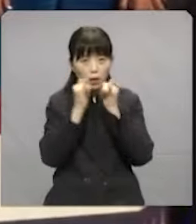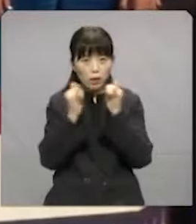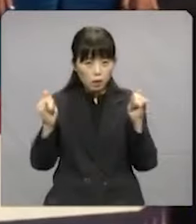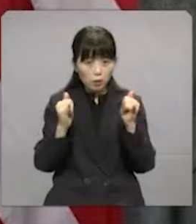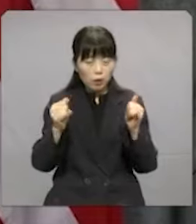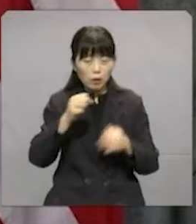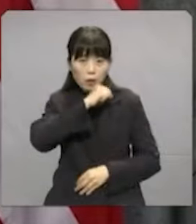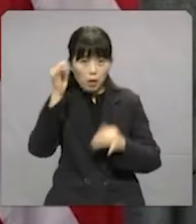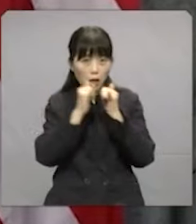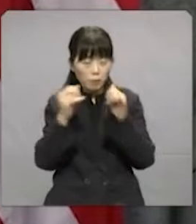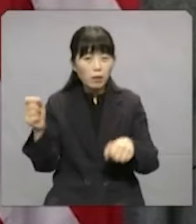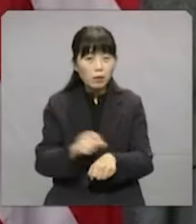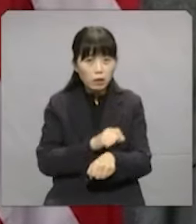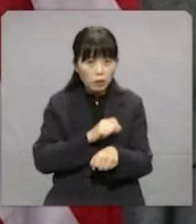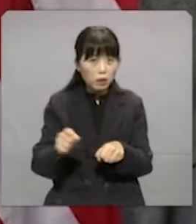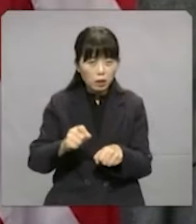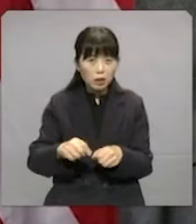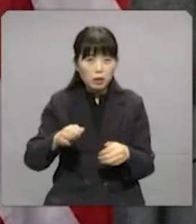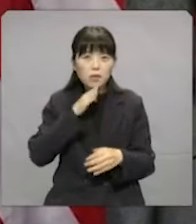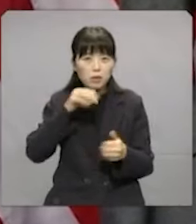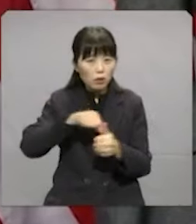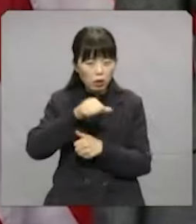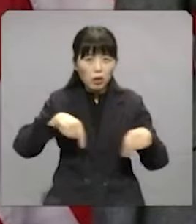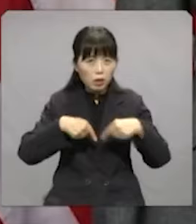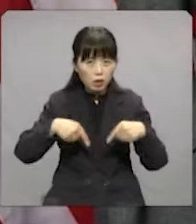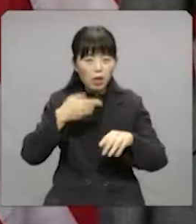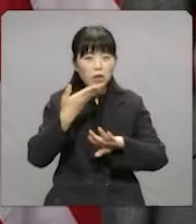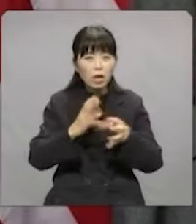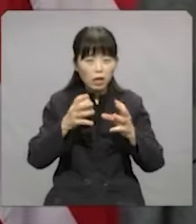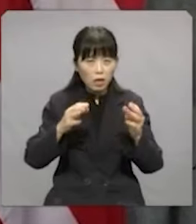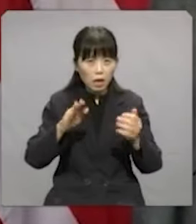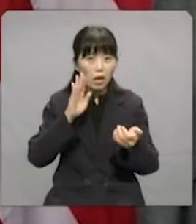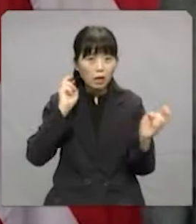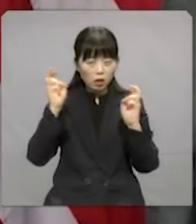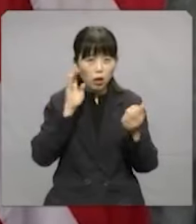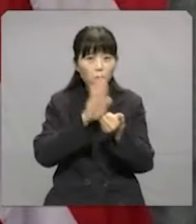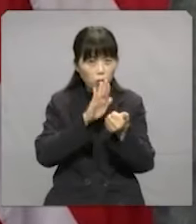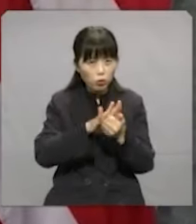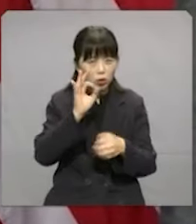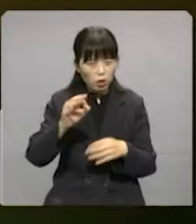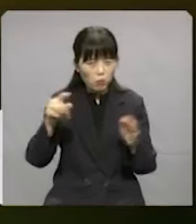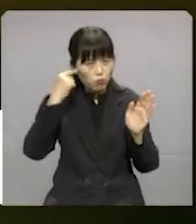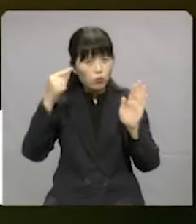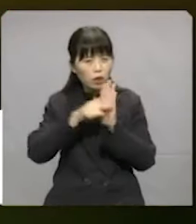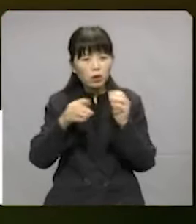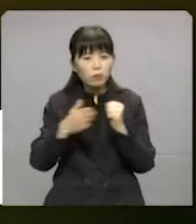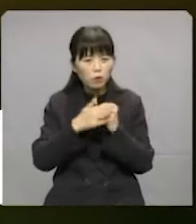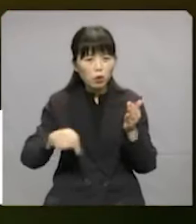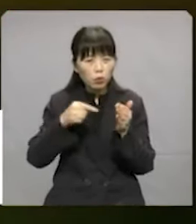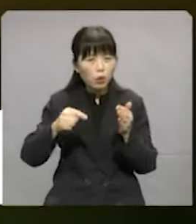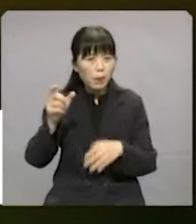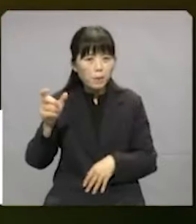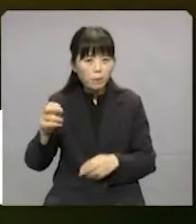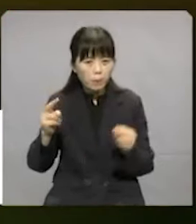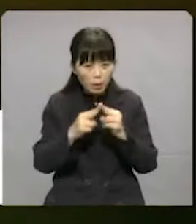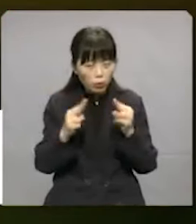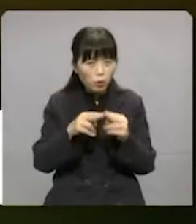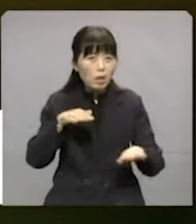트럼프 당선인은 특히 친환경 정책과 다른 나라 기업의 보조금에 대해 부정적이어서 국내 반도체와